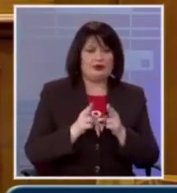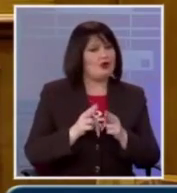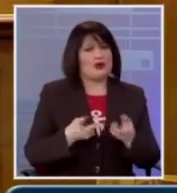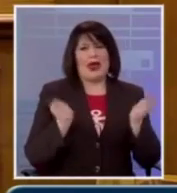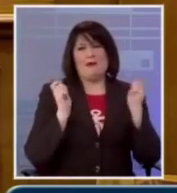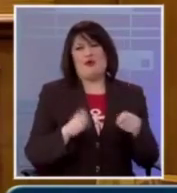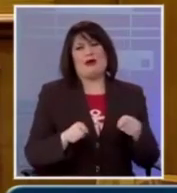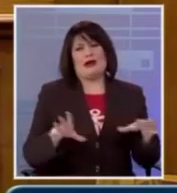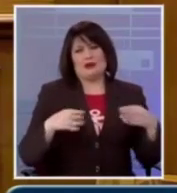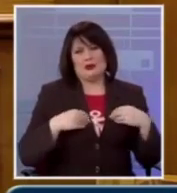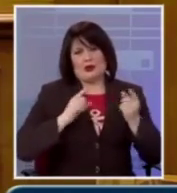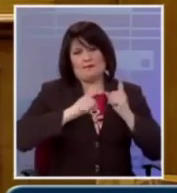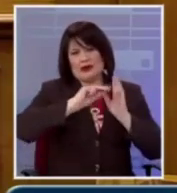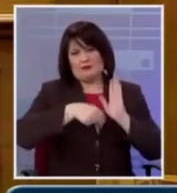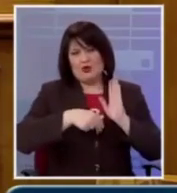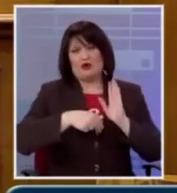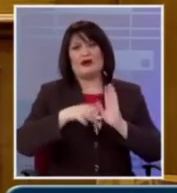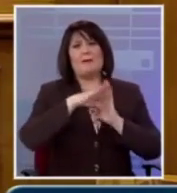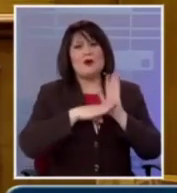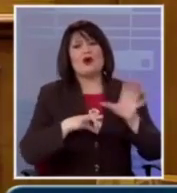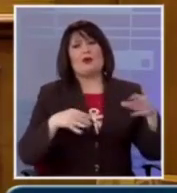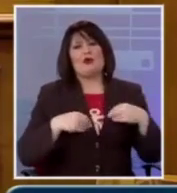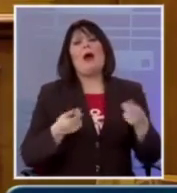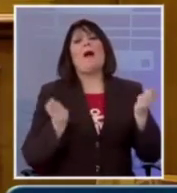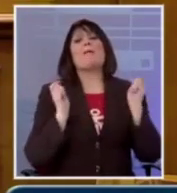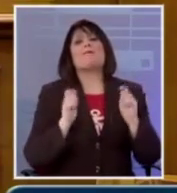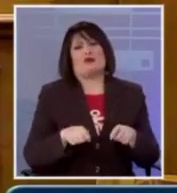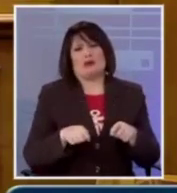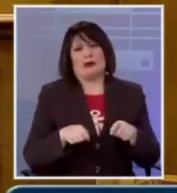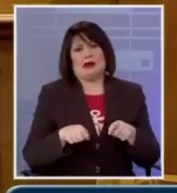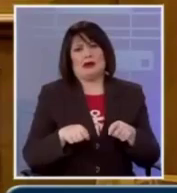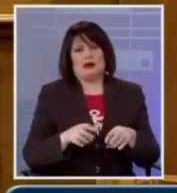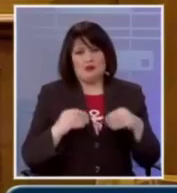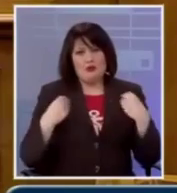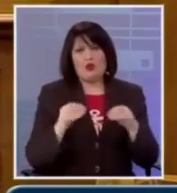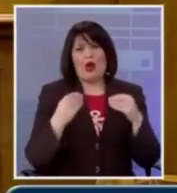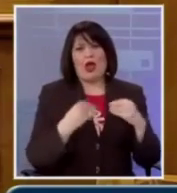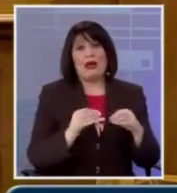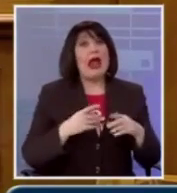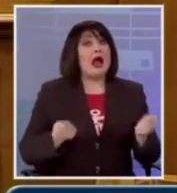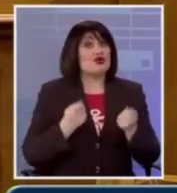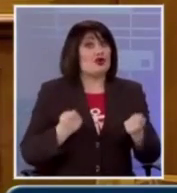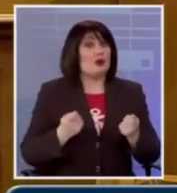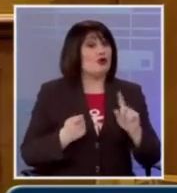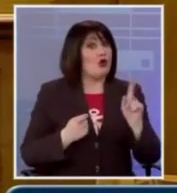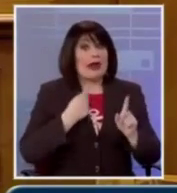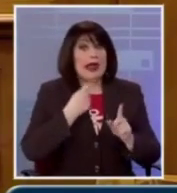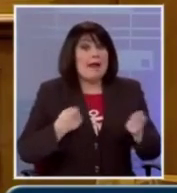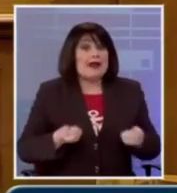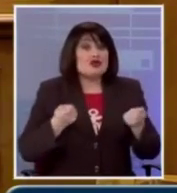δεχτούμε μνημόνια και προγράμματα τα οποία ξεπουλάνε, όχι αξιοποιούν, όπως λέμε